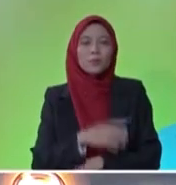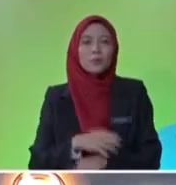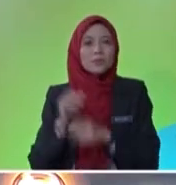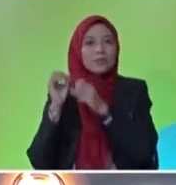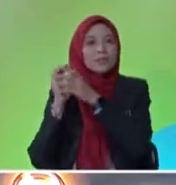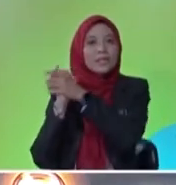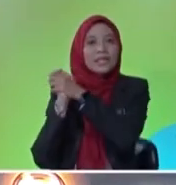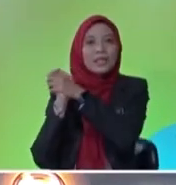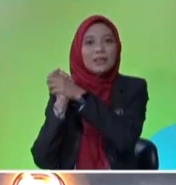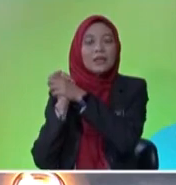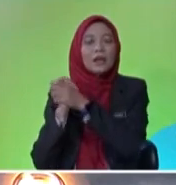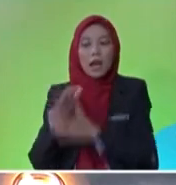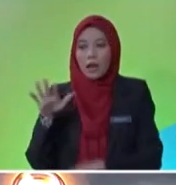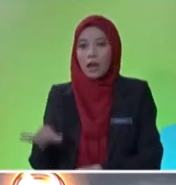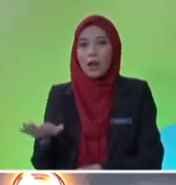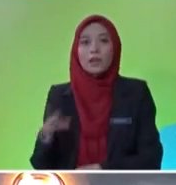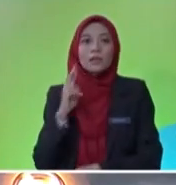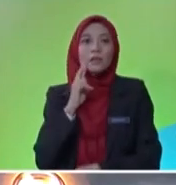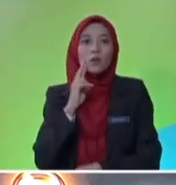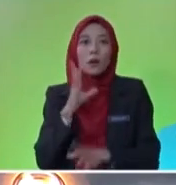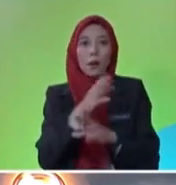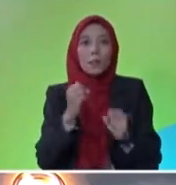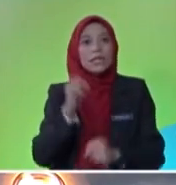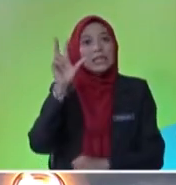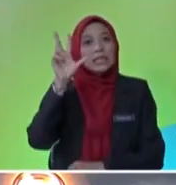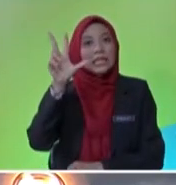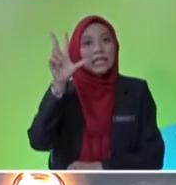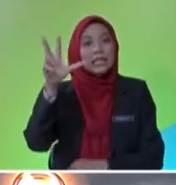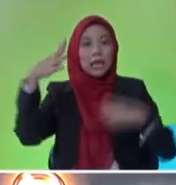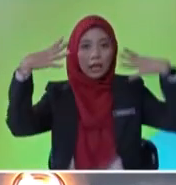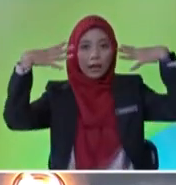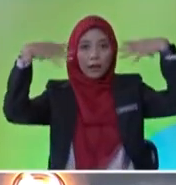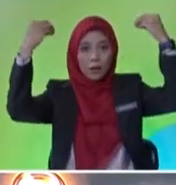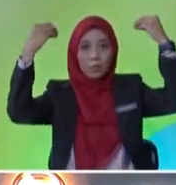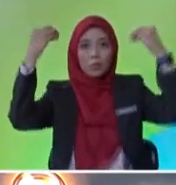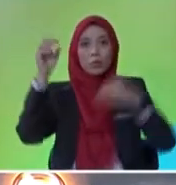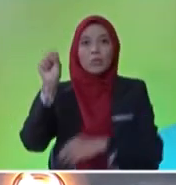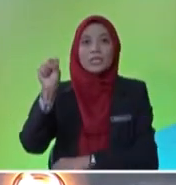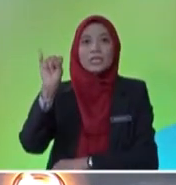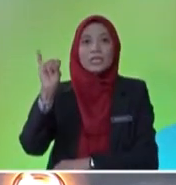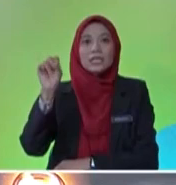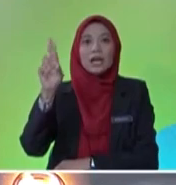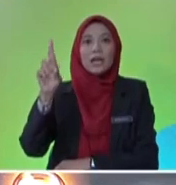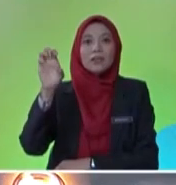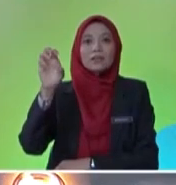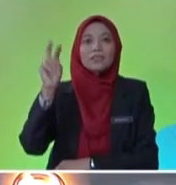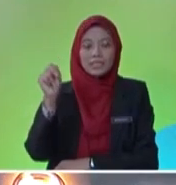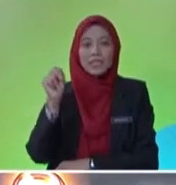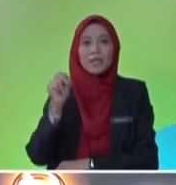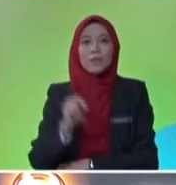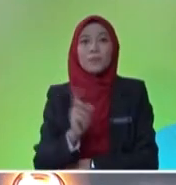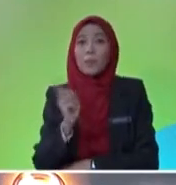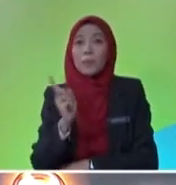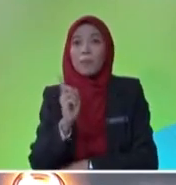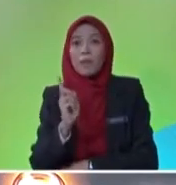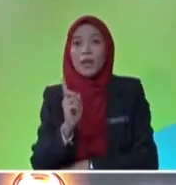tiga Sirin kepada adik Rabiatul Adawiyah Oke Adek Rabiatul Adawiyah Kayumanis 1 kasegu ya ah